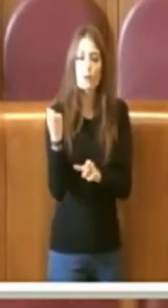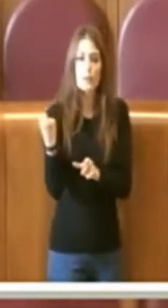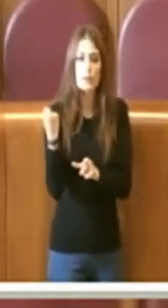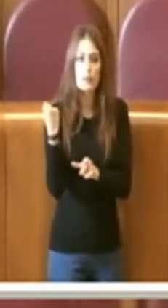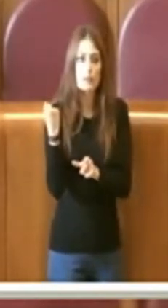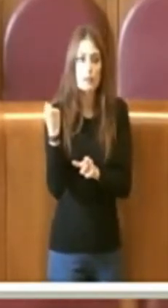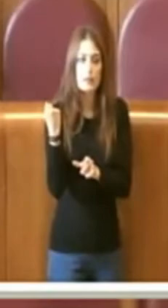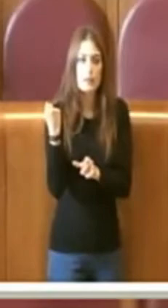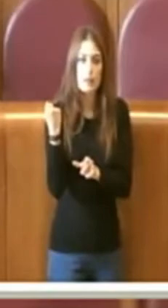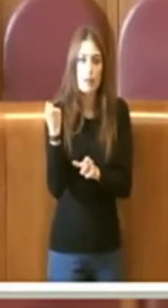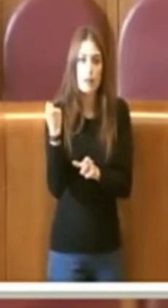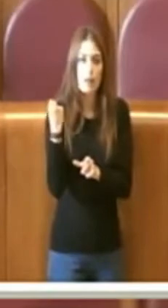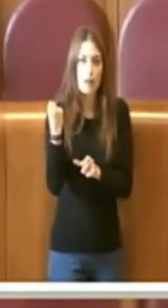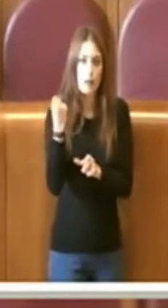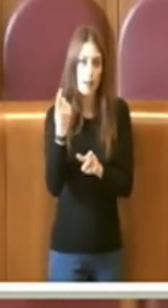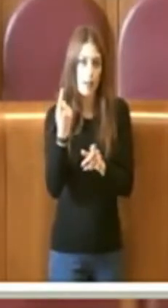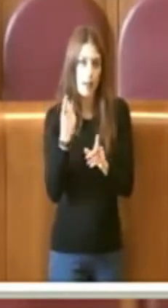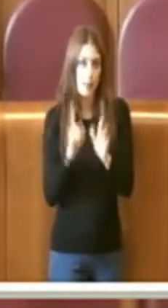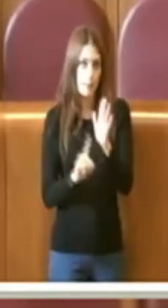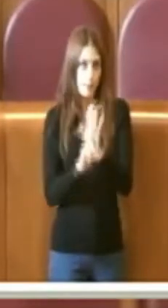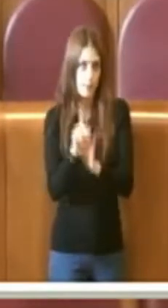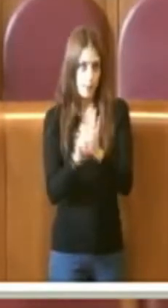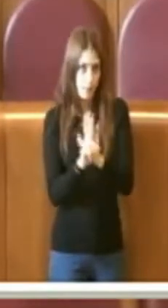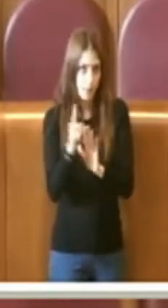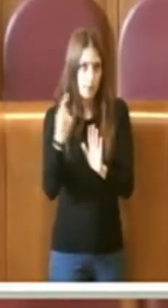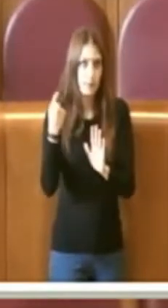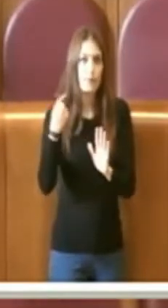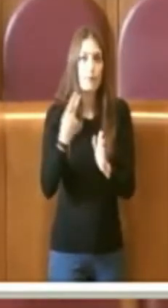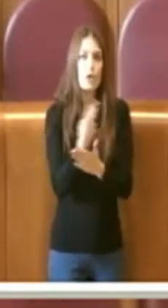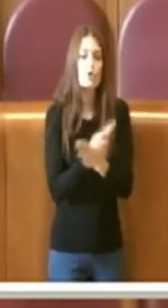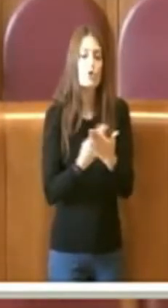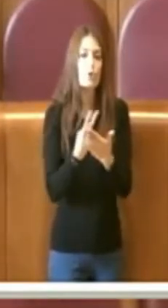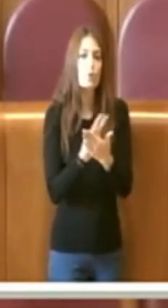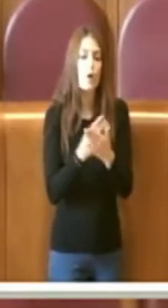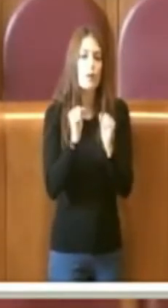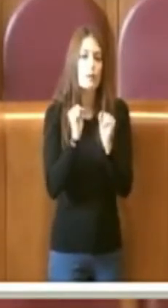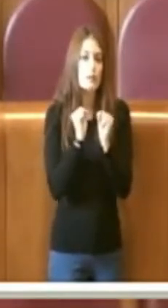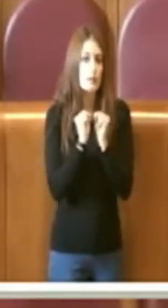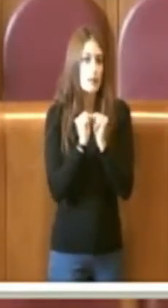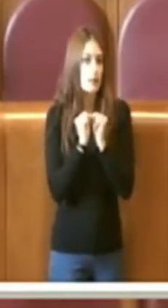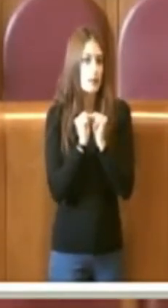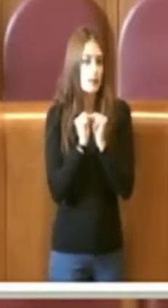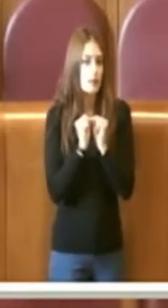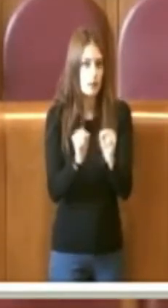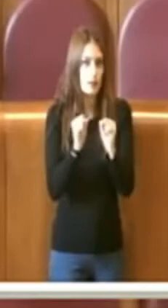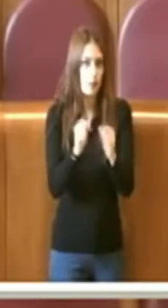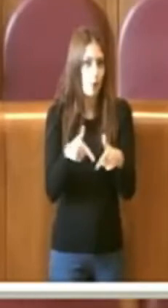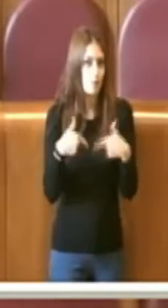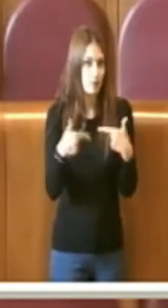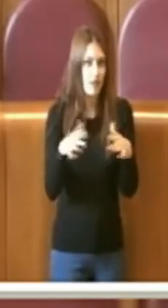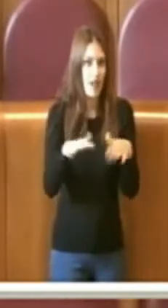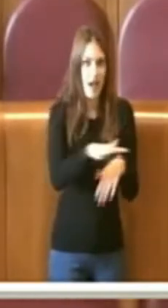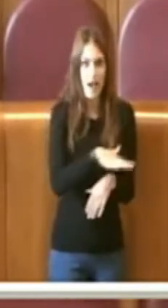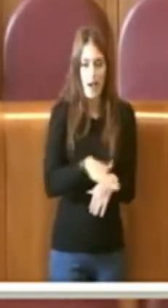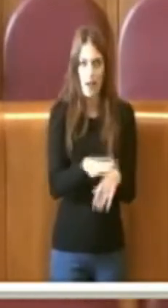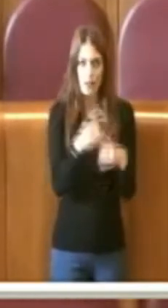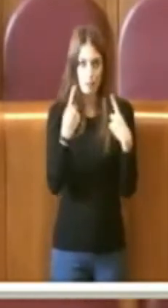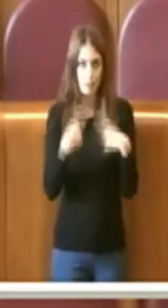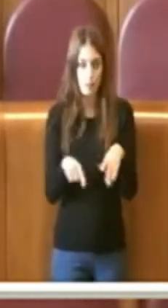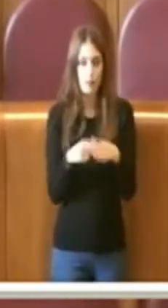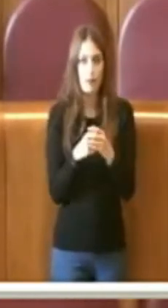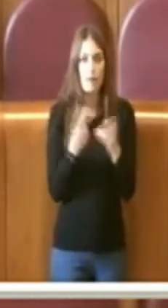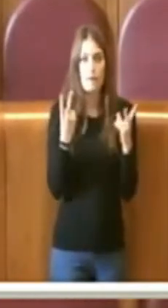potenziale risvolto di progettualità che si possono portare su quell'area. Ecco,